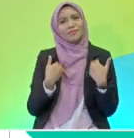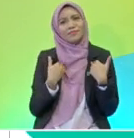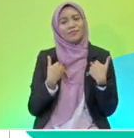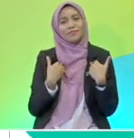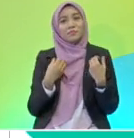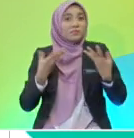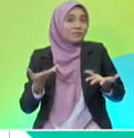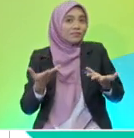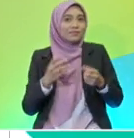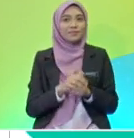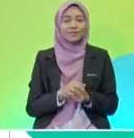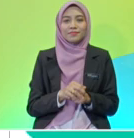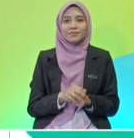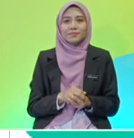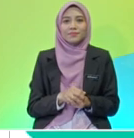nih kemarin